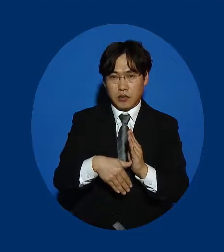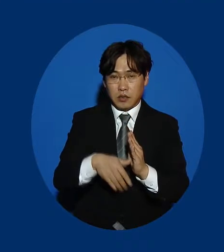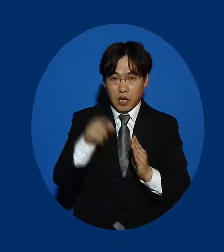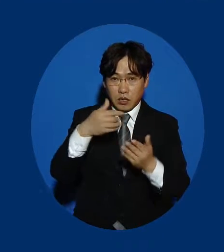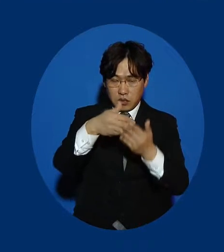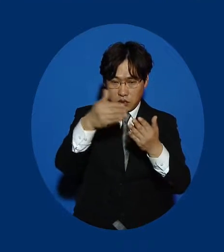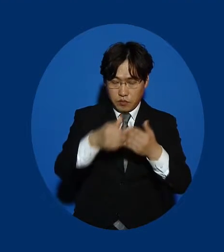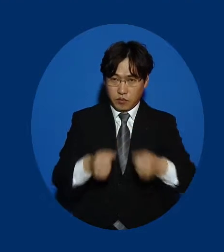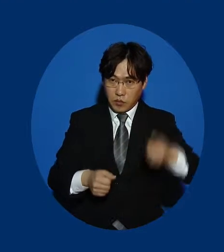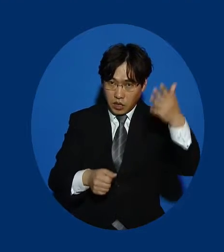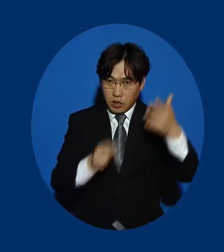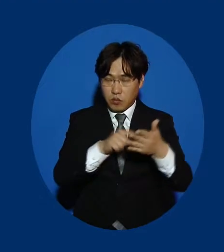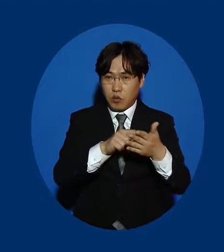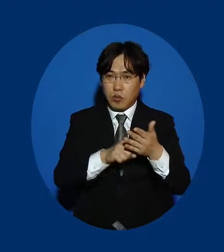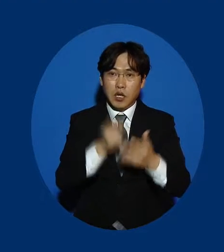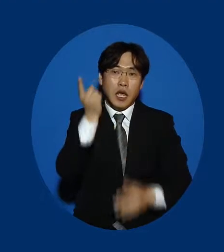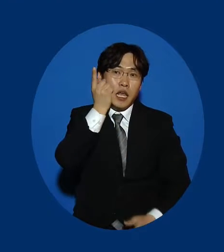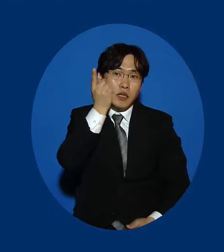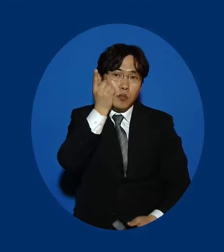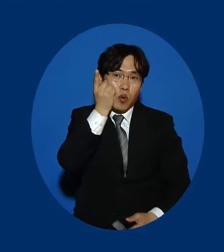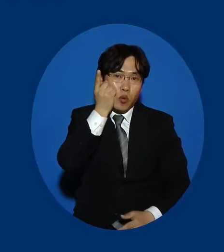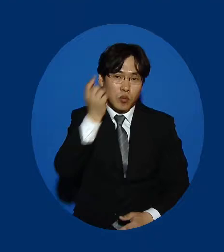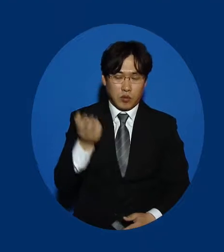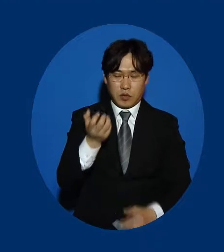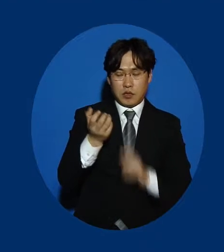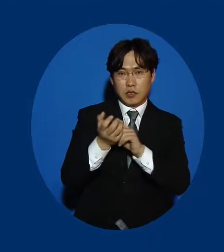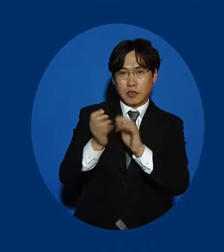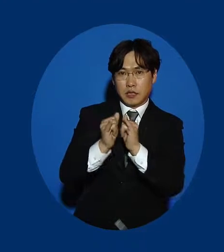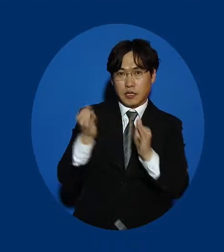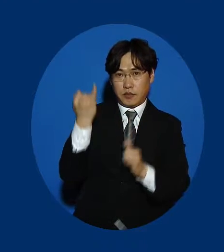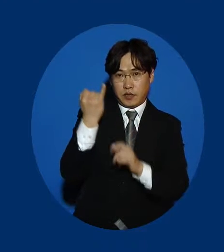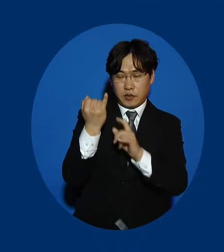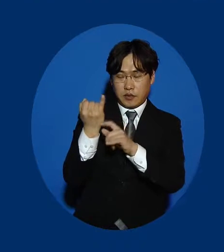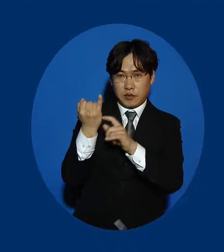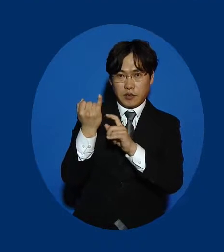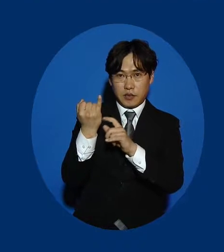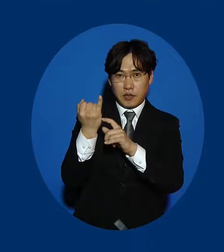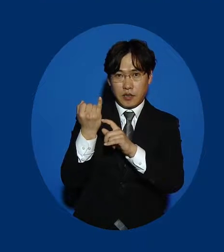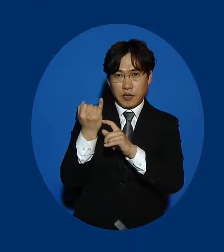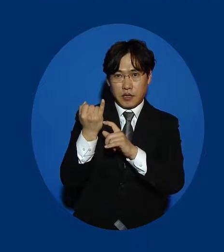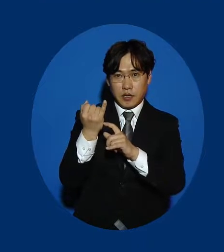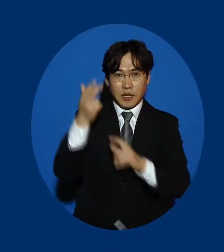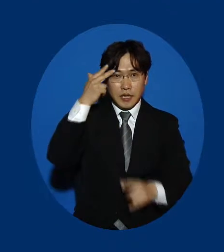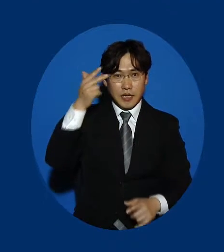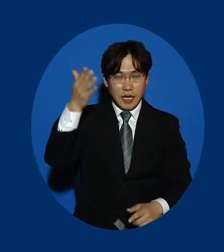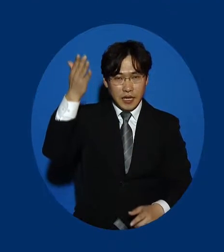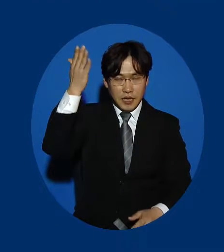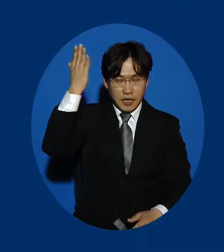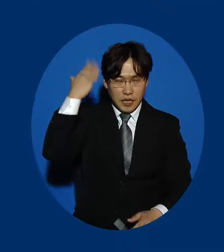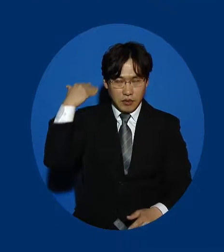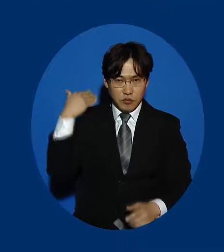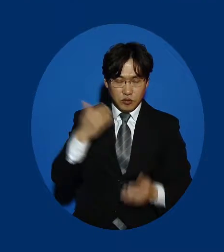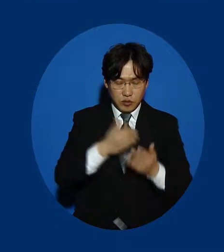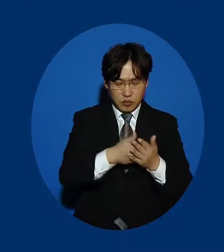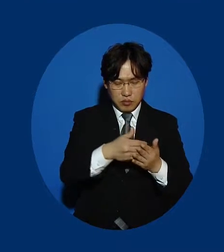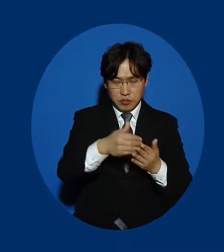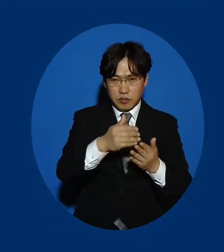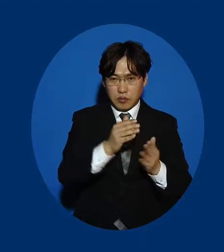그림을 띄워놨냐면요. 스마트폰을 들고 있는 한 여성인데 이게 그 원시인에서부터 시작해서 사람으로 진화하는